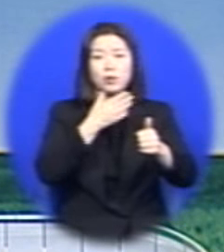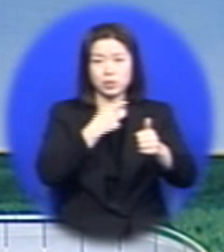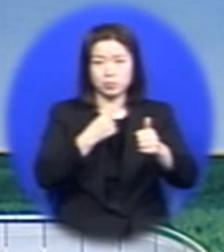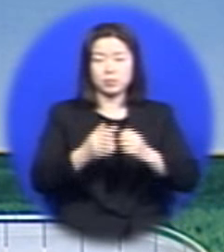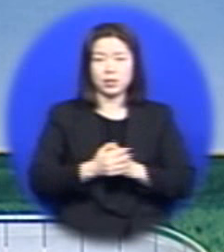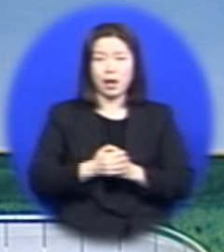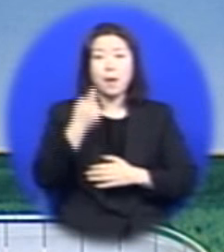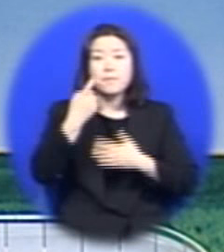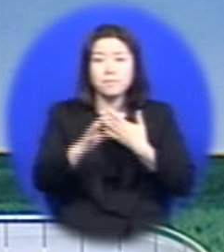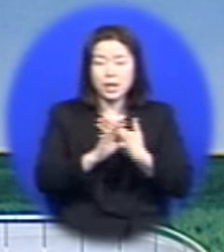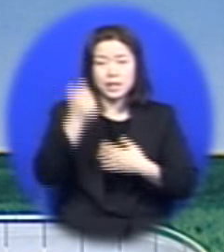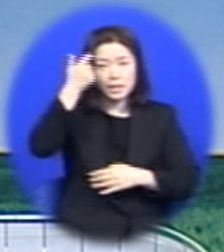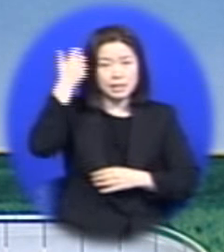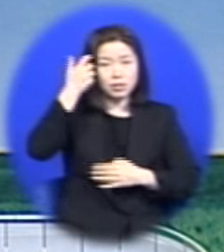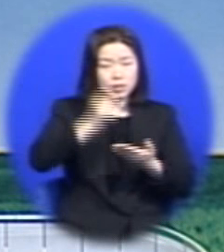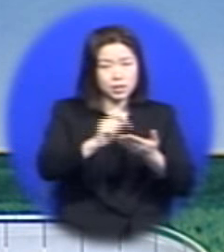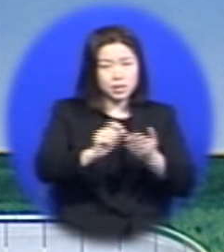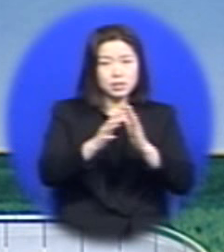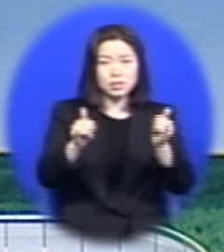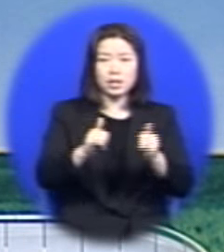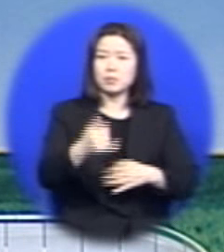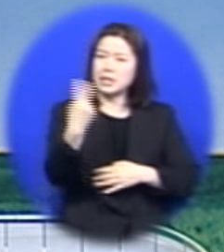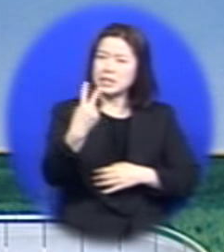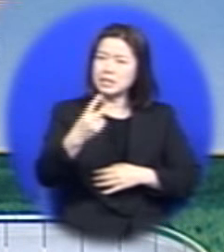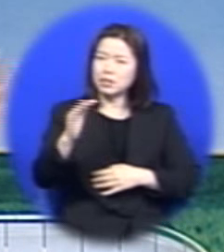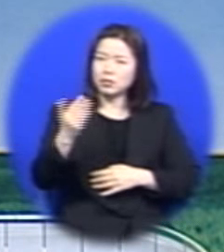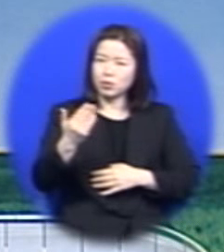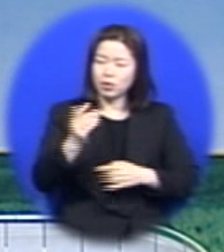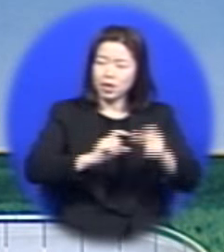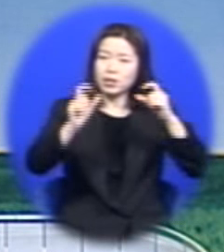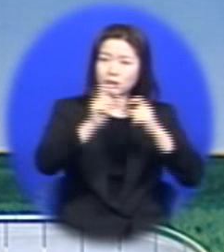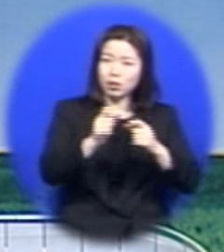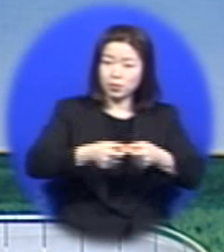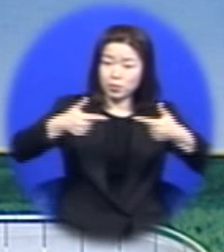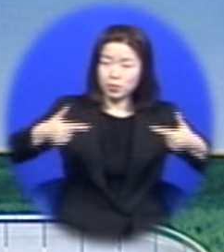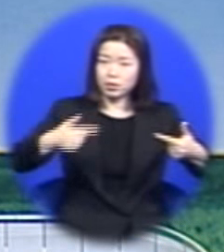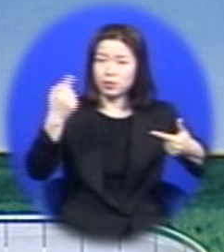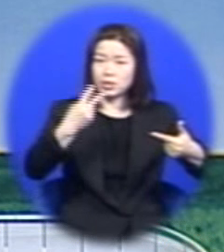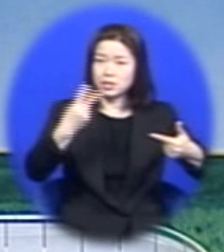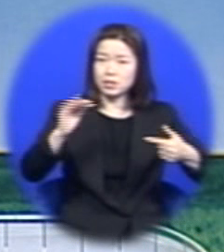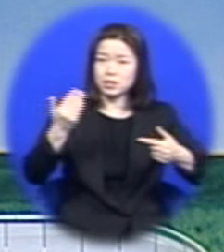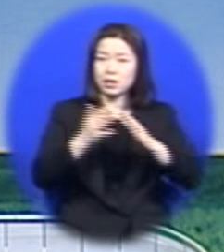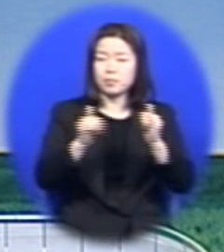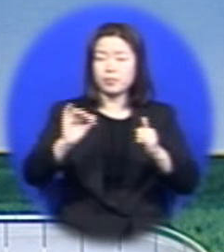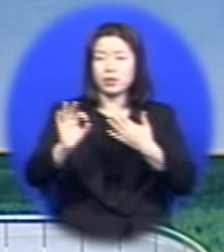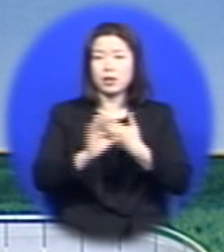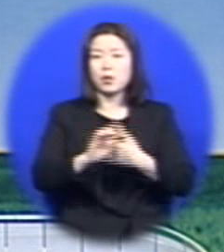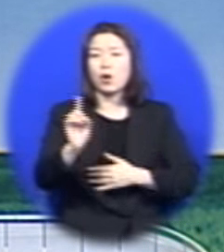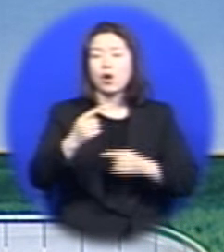만약에 영성일기를 쓰시는 분이 2천명이 되면, 1,000명이 더 늘어나면 우리 교회는 어떤